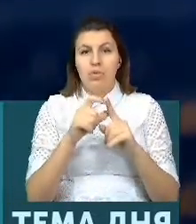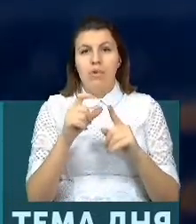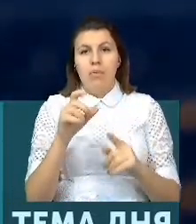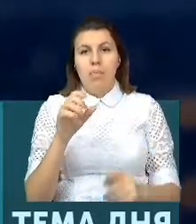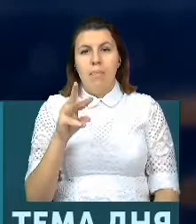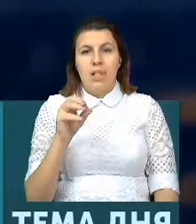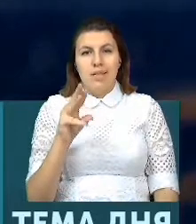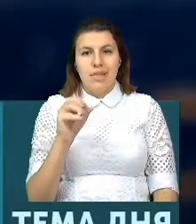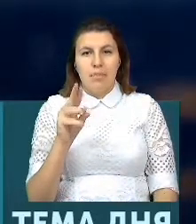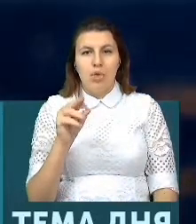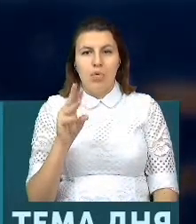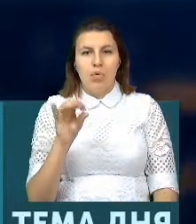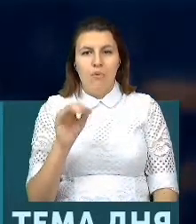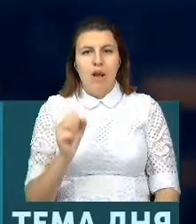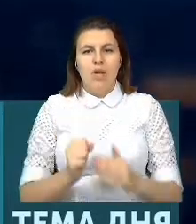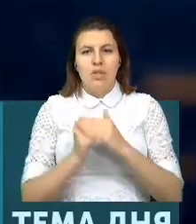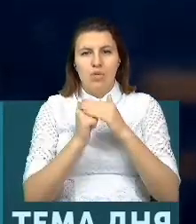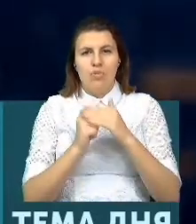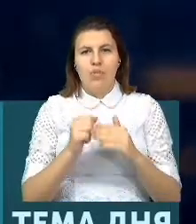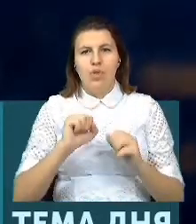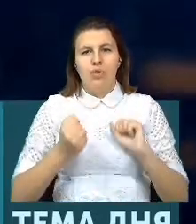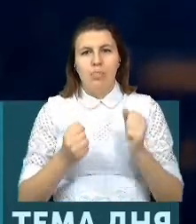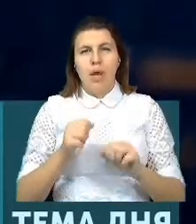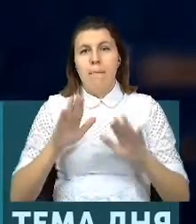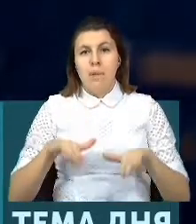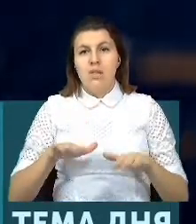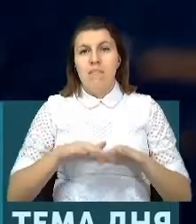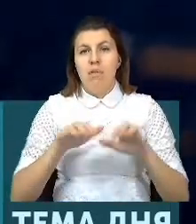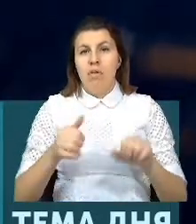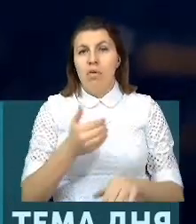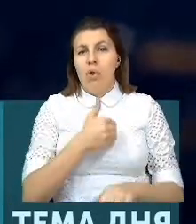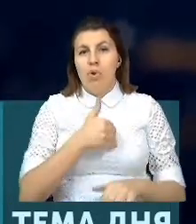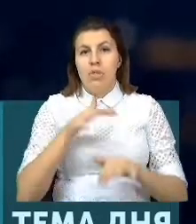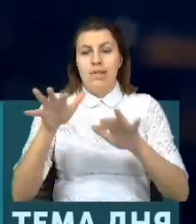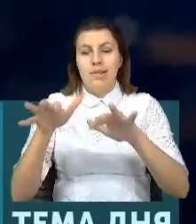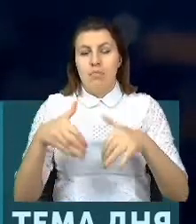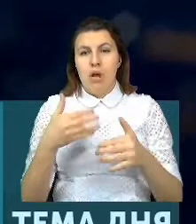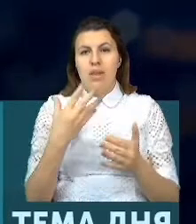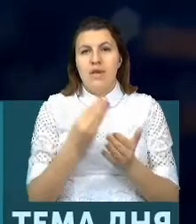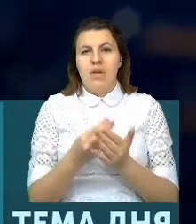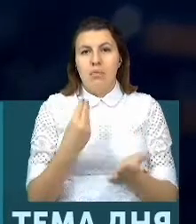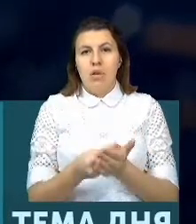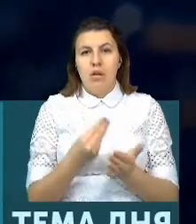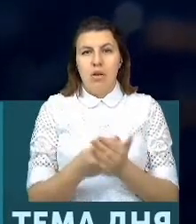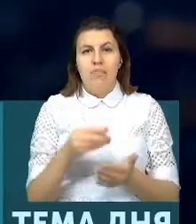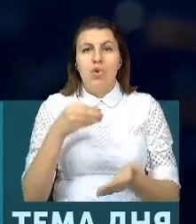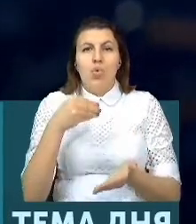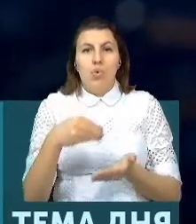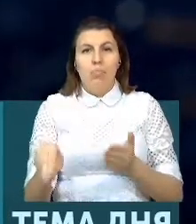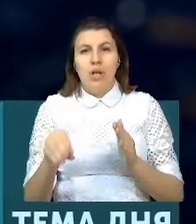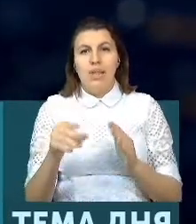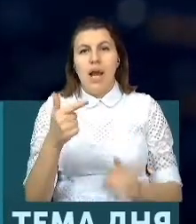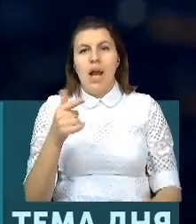з засновників «Дружби», міська влада хоче забрати обладнання на свій баланс, а воно куплено на грантові кошти і не